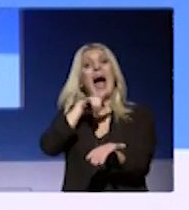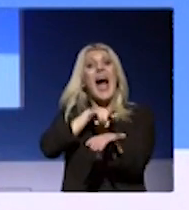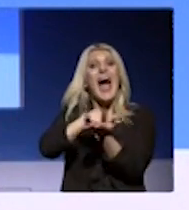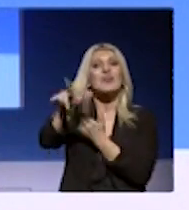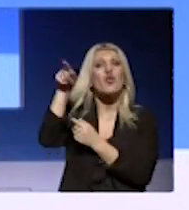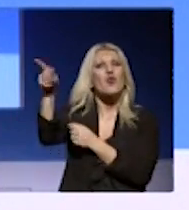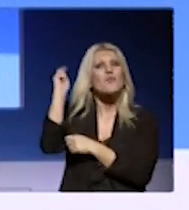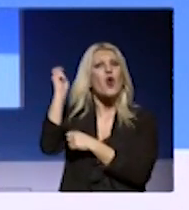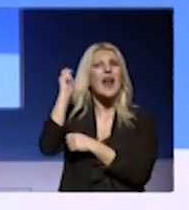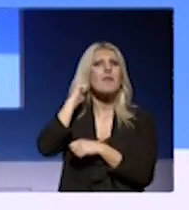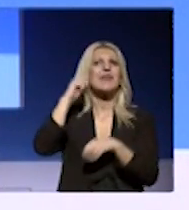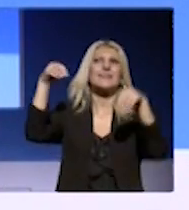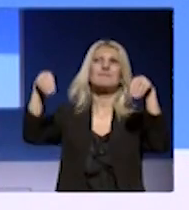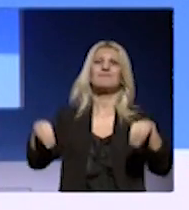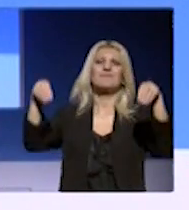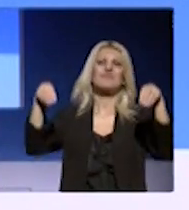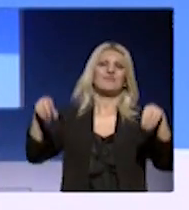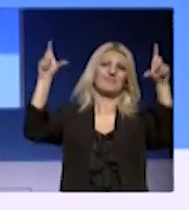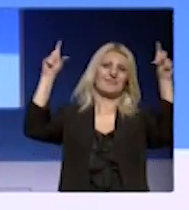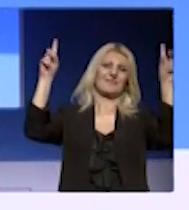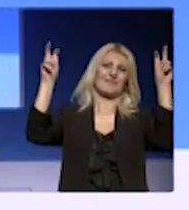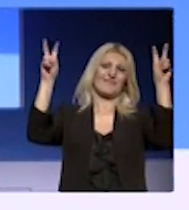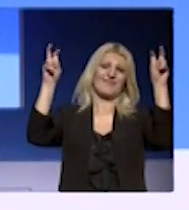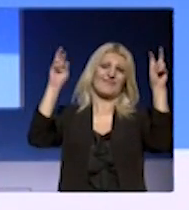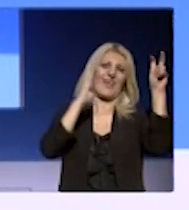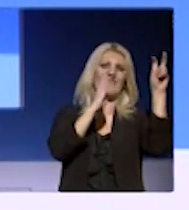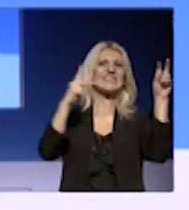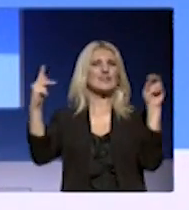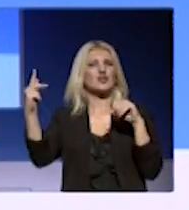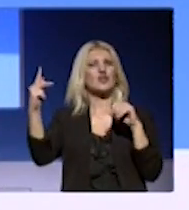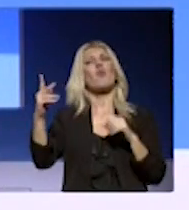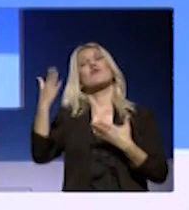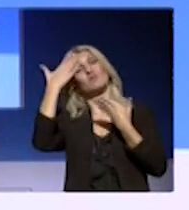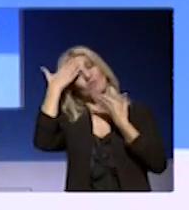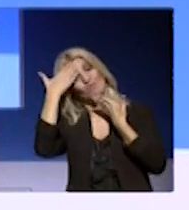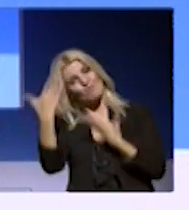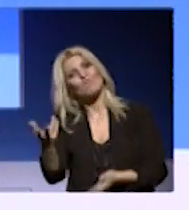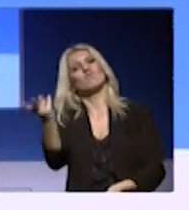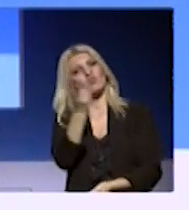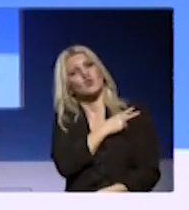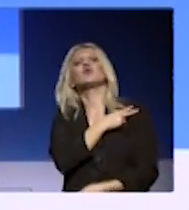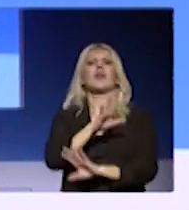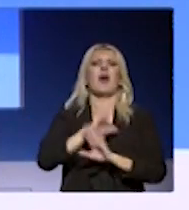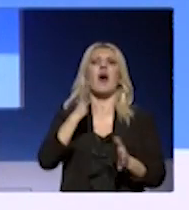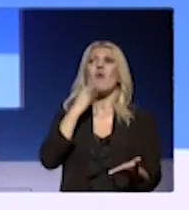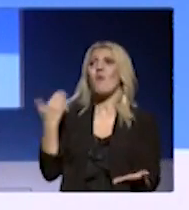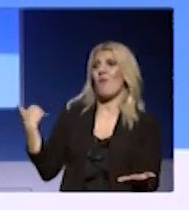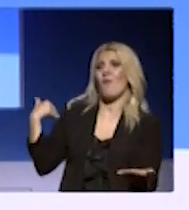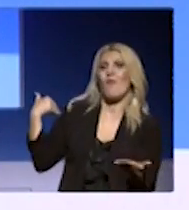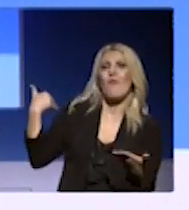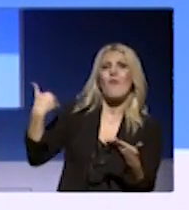ακριβώς μέσα από την δραστηριότητα αυτή την οποία ανέπτυξε στις τελευταίες δεκαετίες της ζωής